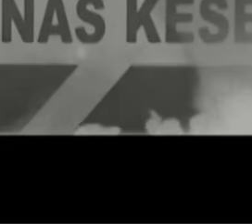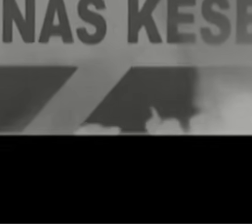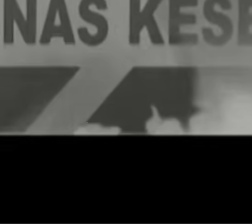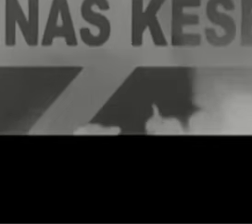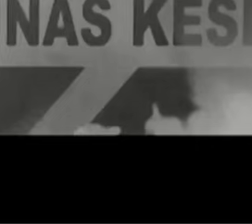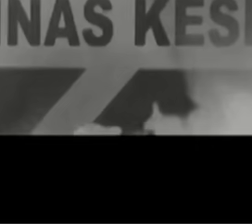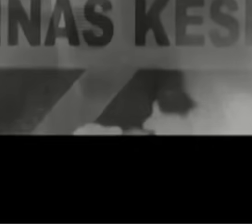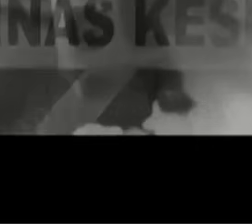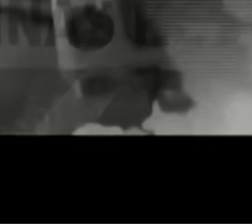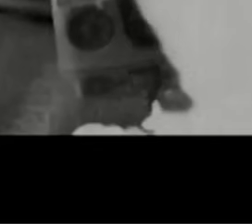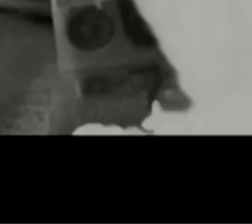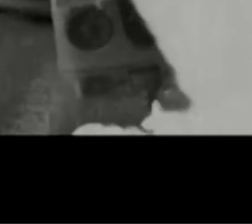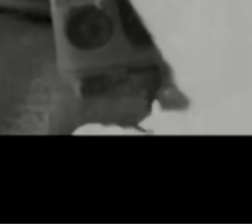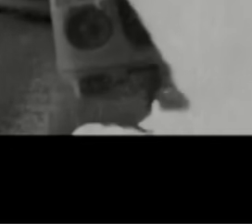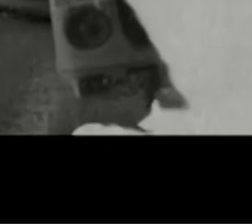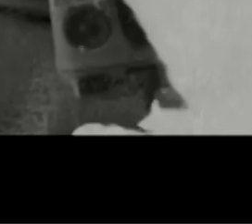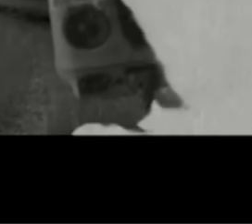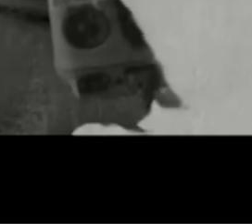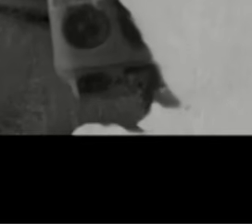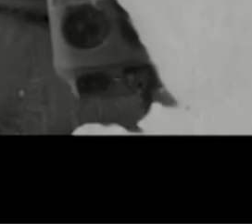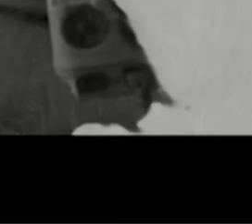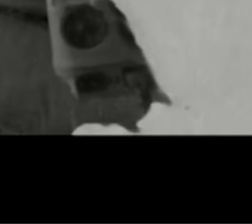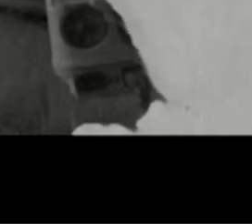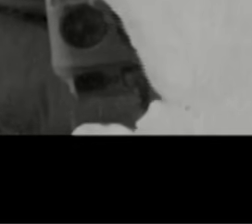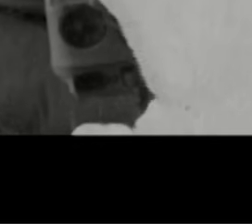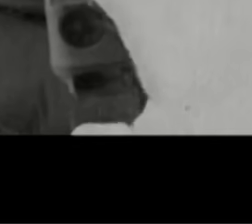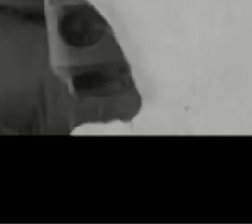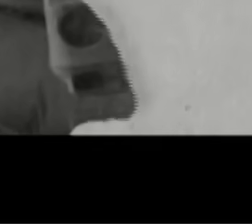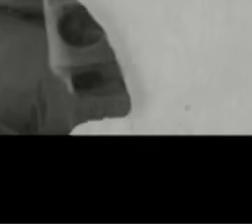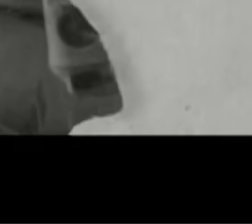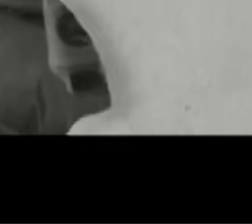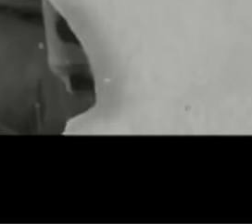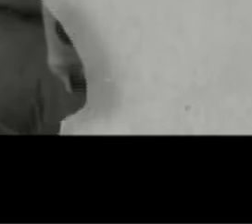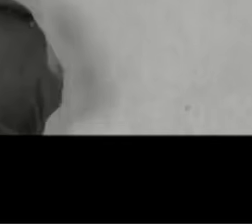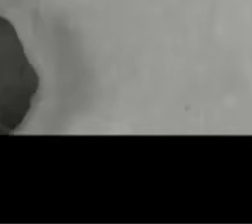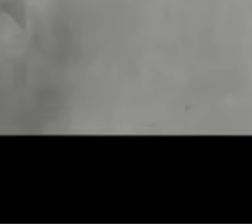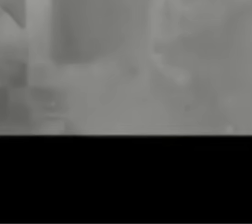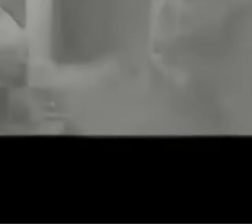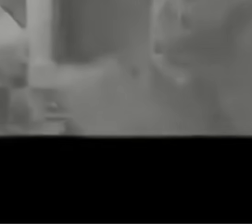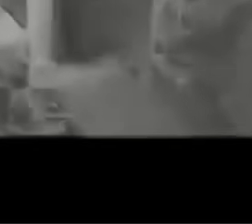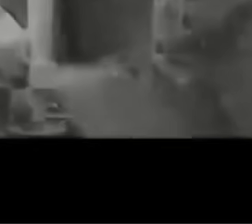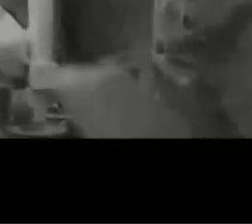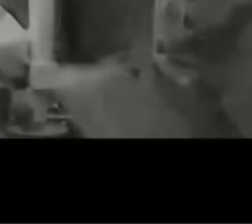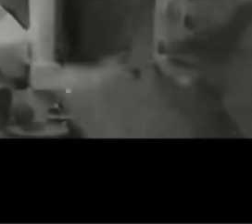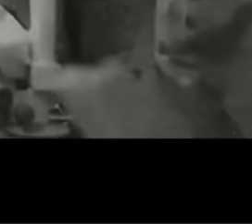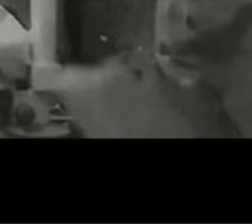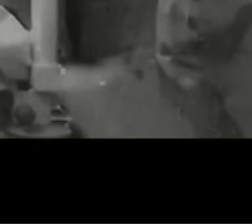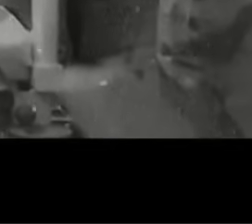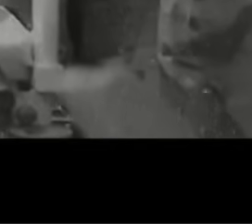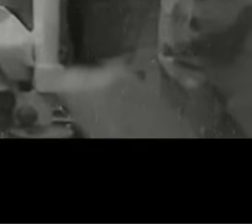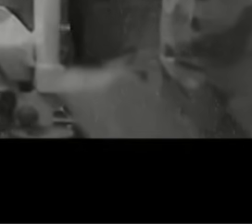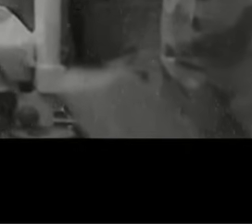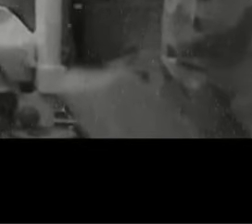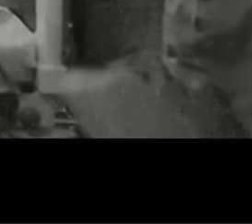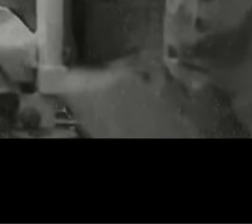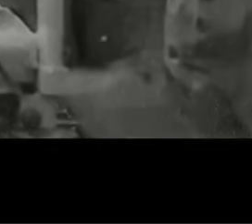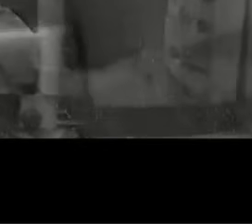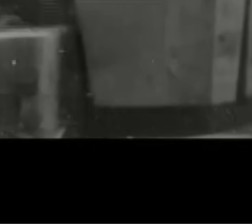Ada mereka yang jatuh, ada mereka yang sakit, ada mereka yang kehilangan, ada mereka yang meninggalkan.